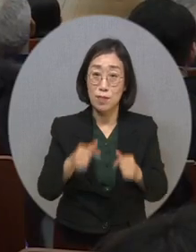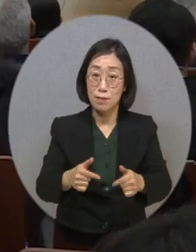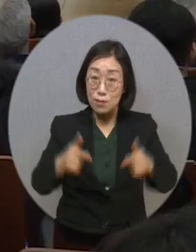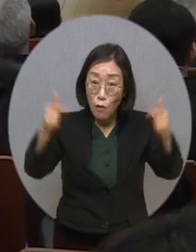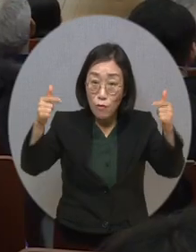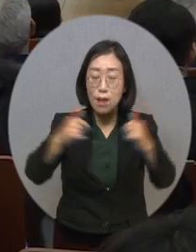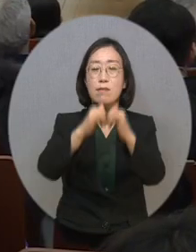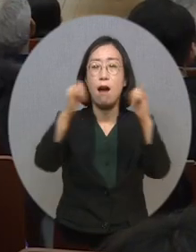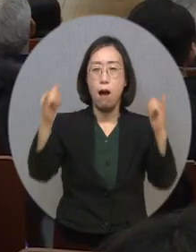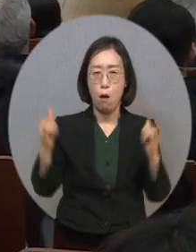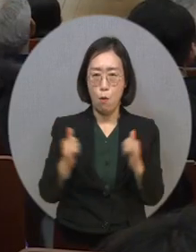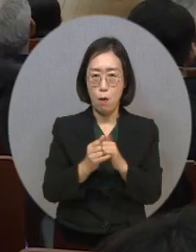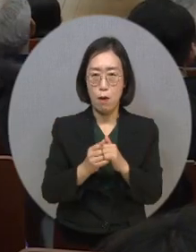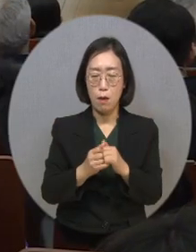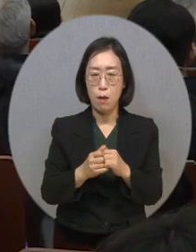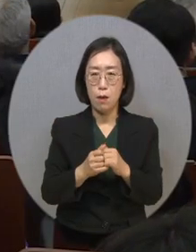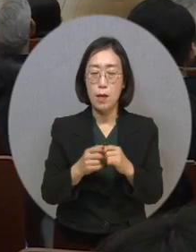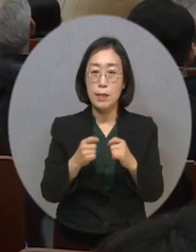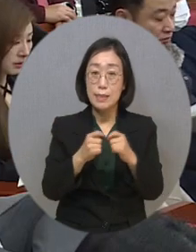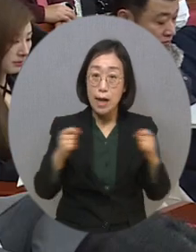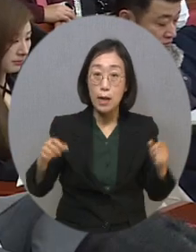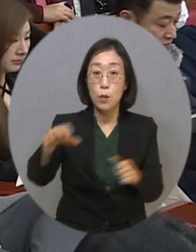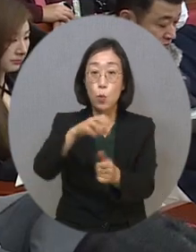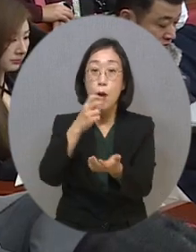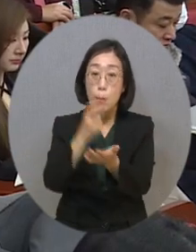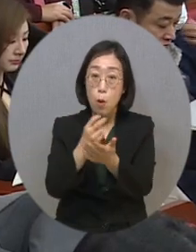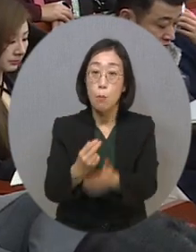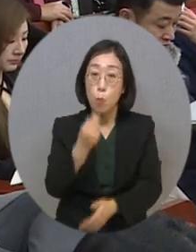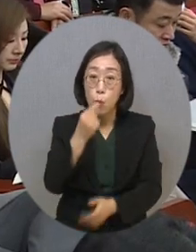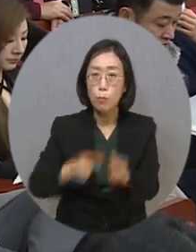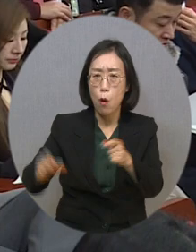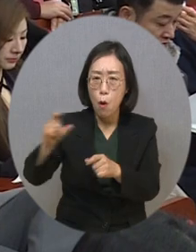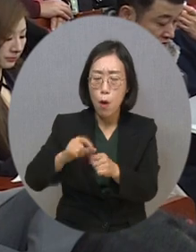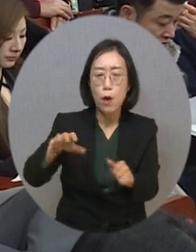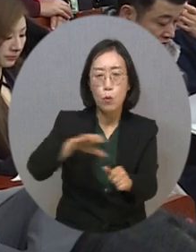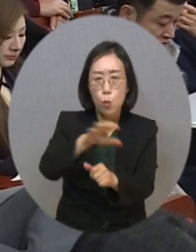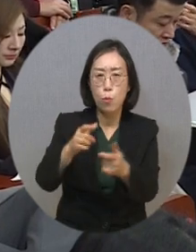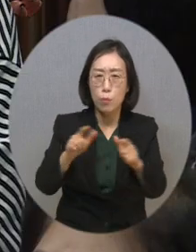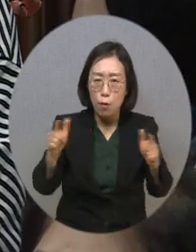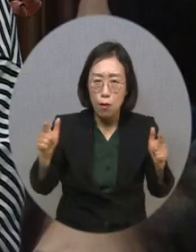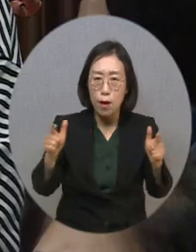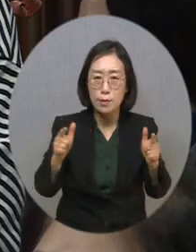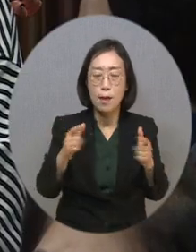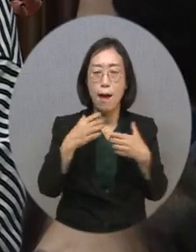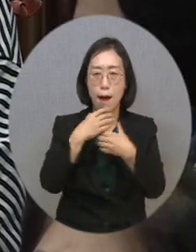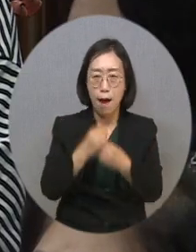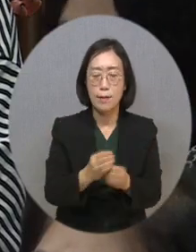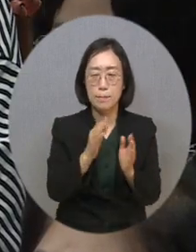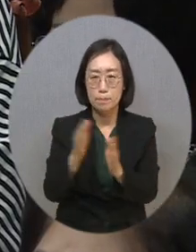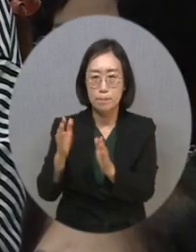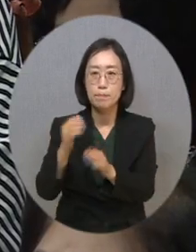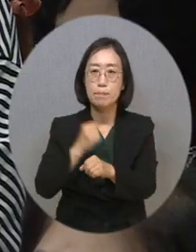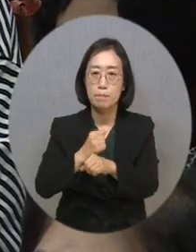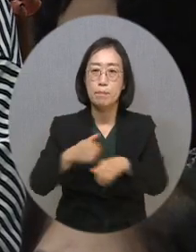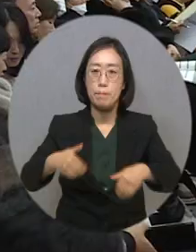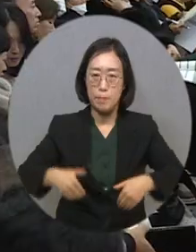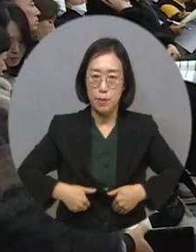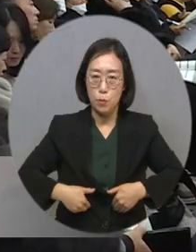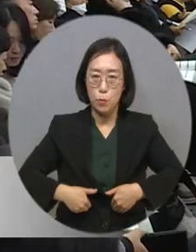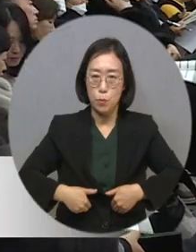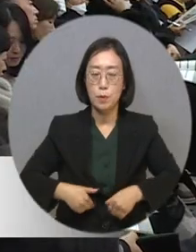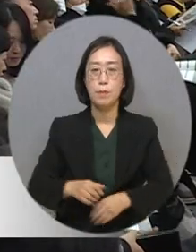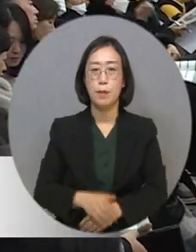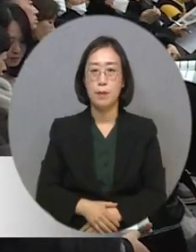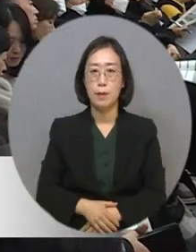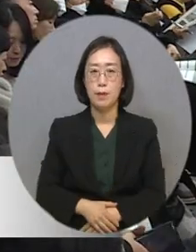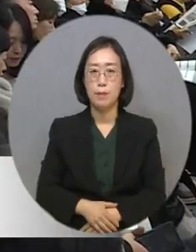노인기 노인인구에 대한 돌봄 대책이 하빨리 안정화되기를 기대해봅니다